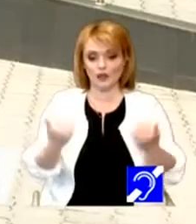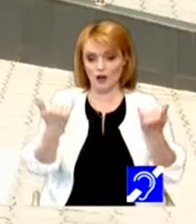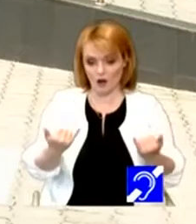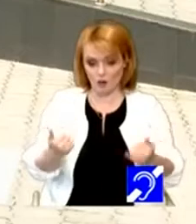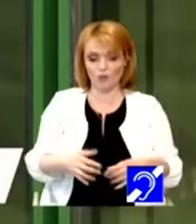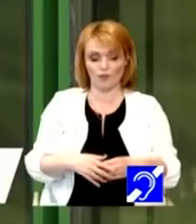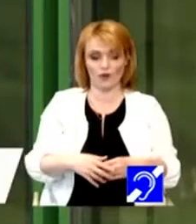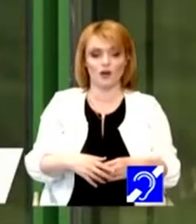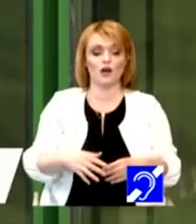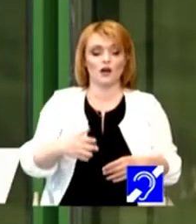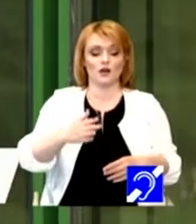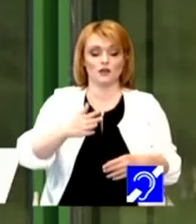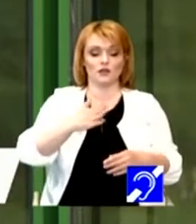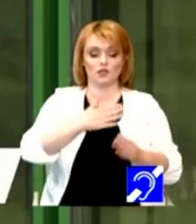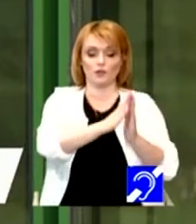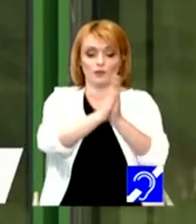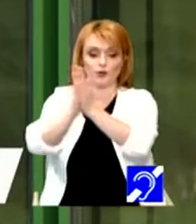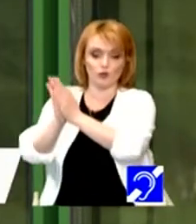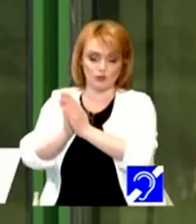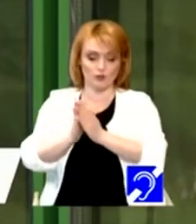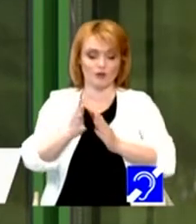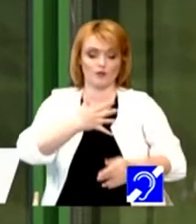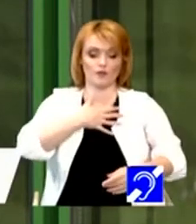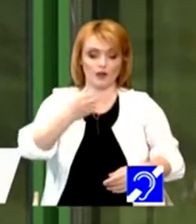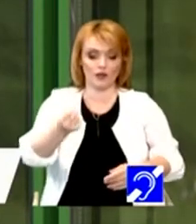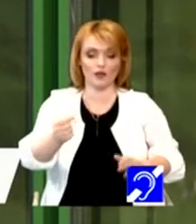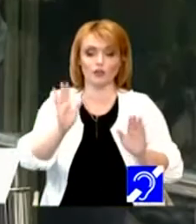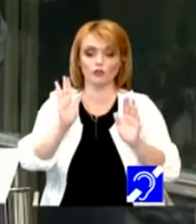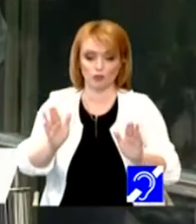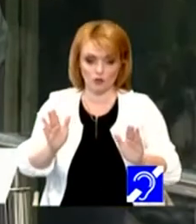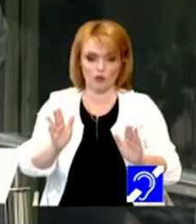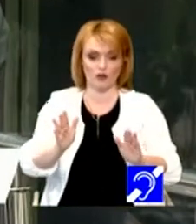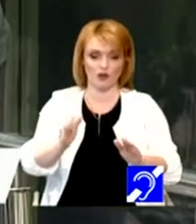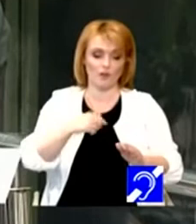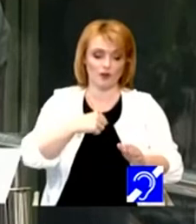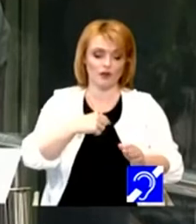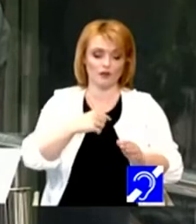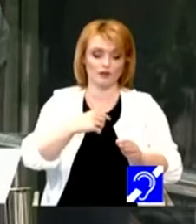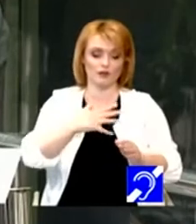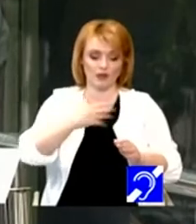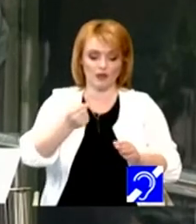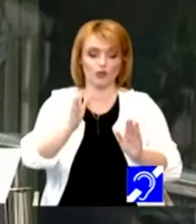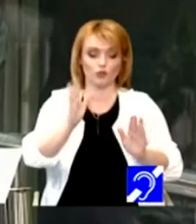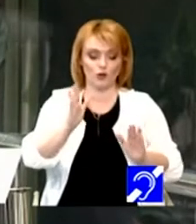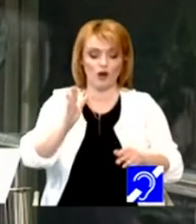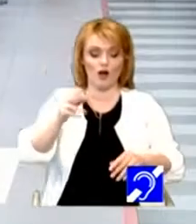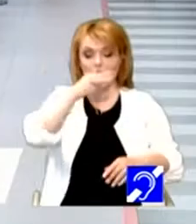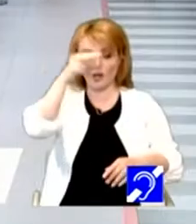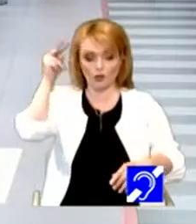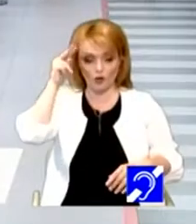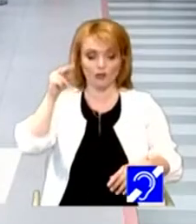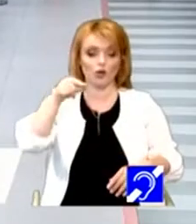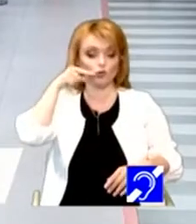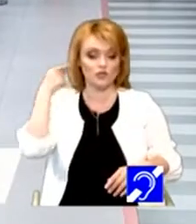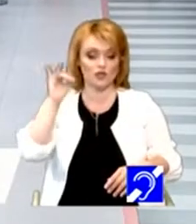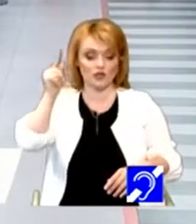Actualmente, confirmarea a fost recepționată prin canale diplomatice din partea autorităților Republicii Letonia, statului Israel și Federația